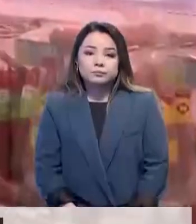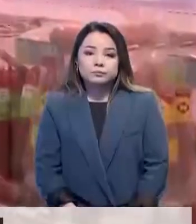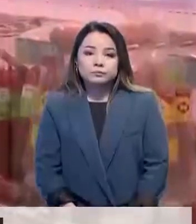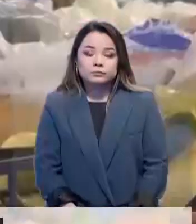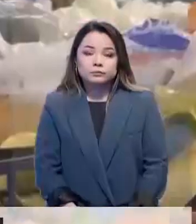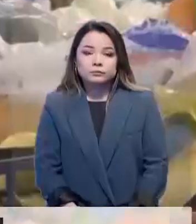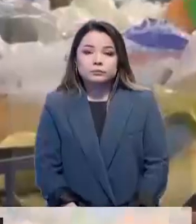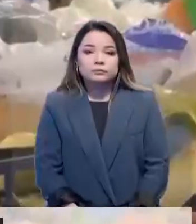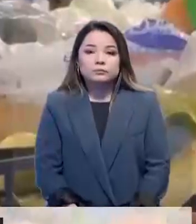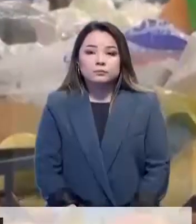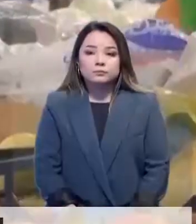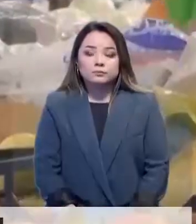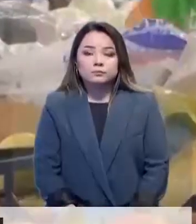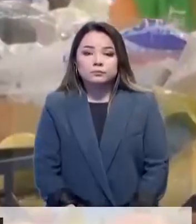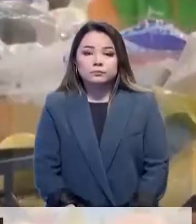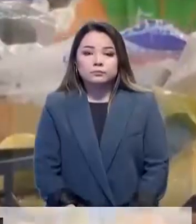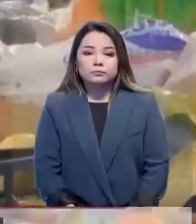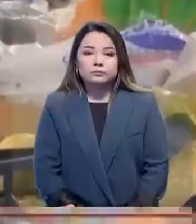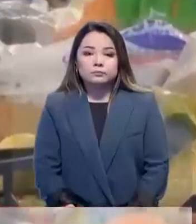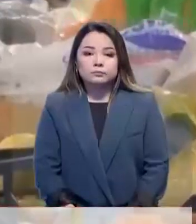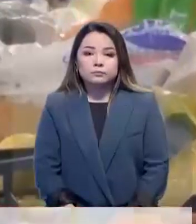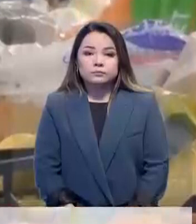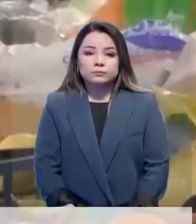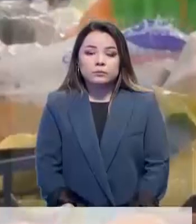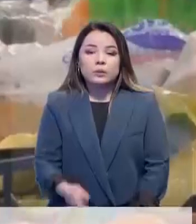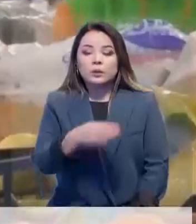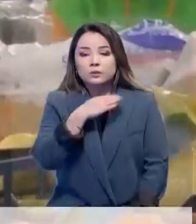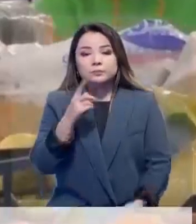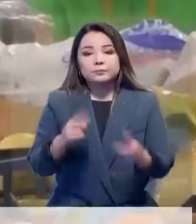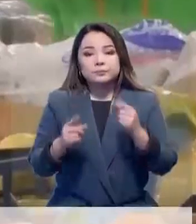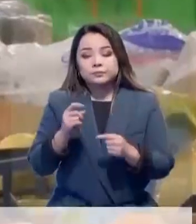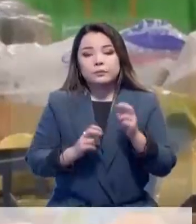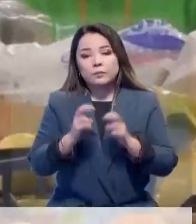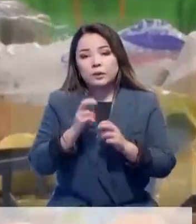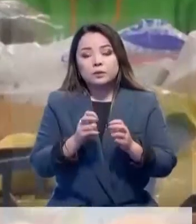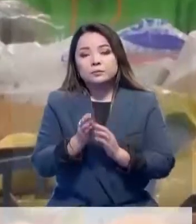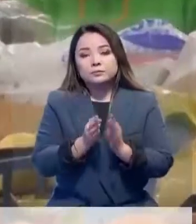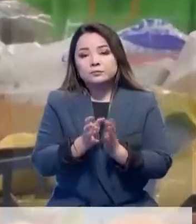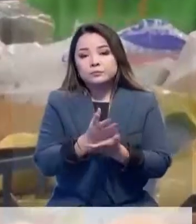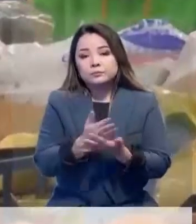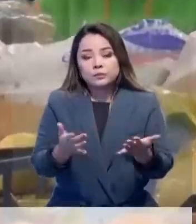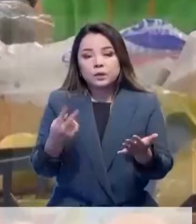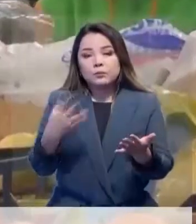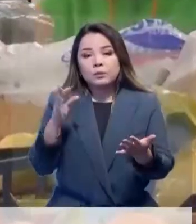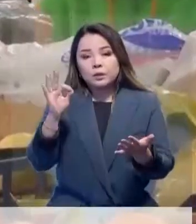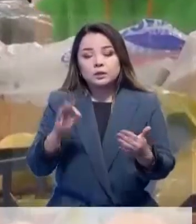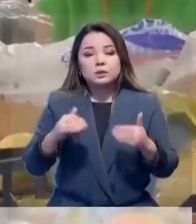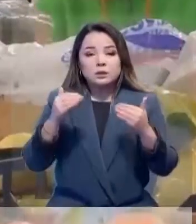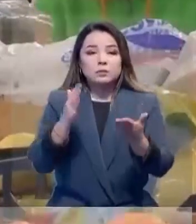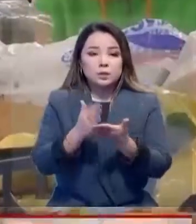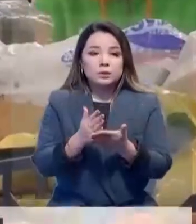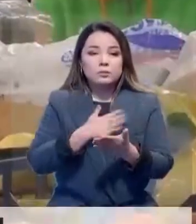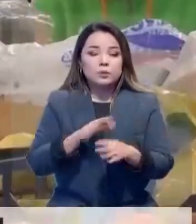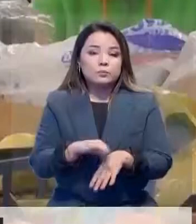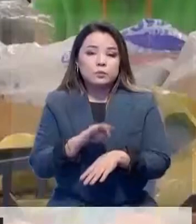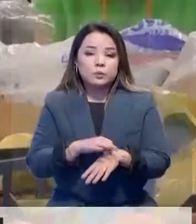Если в процентах, то, наверное, процентов 25. Ет, сүт өнімдері, жеміс, көкөніс 25%-ға қымбаттады.